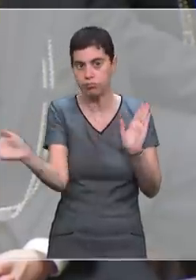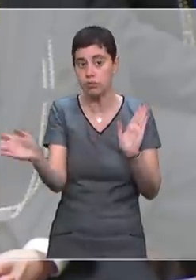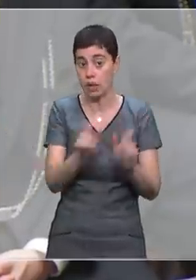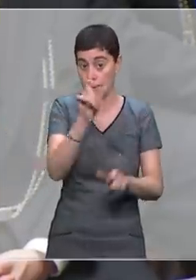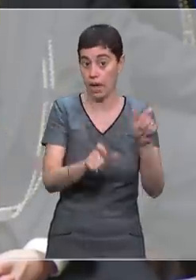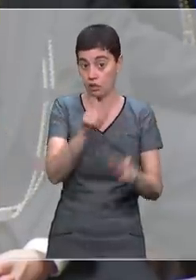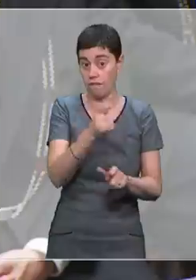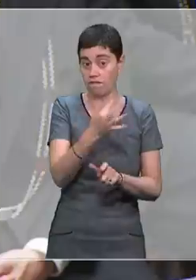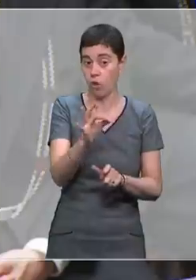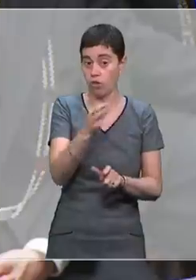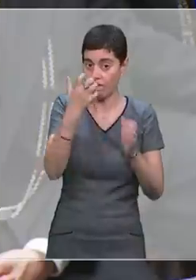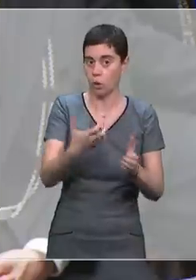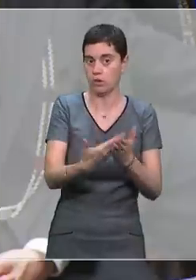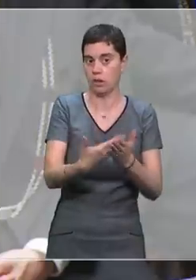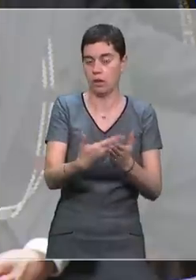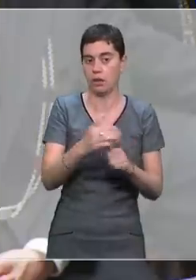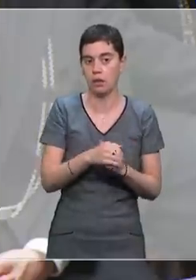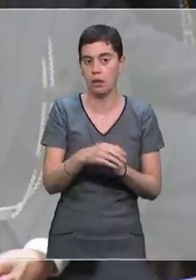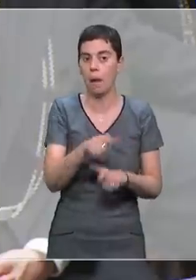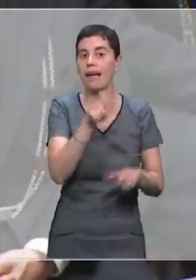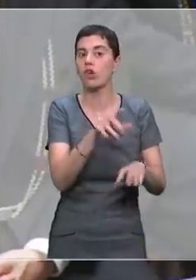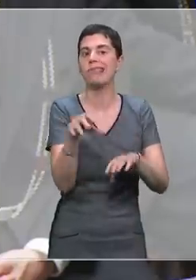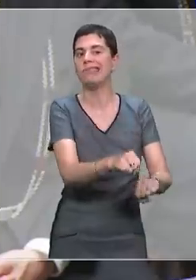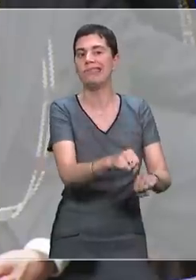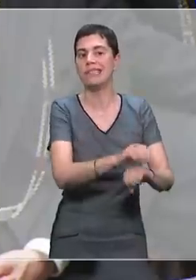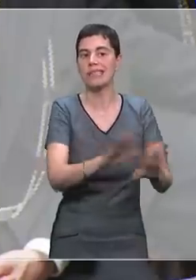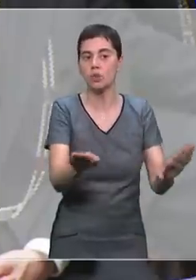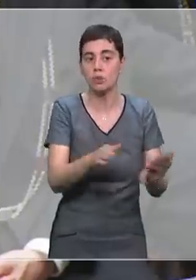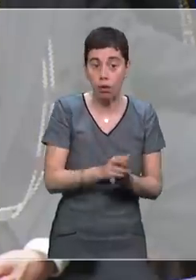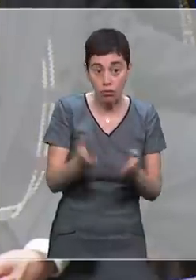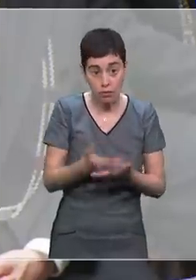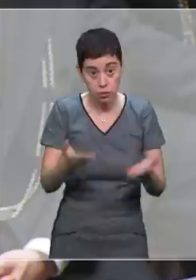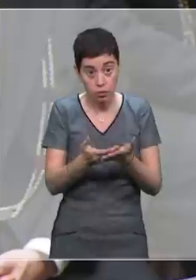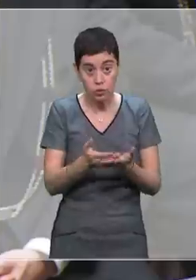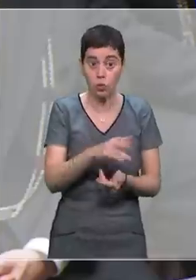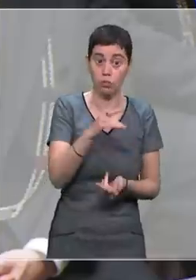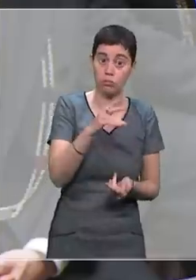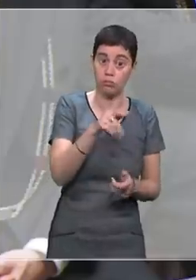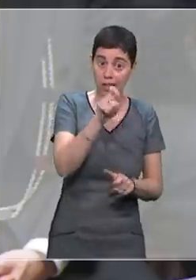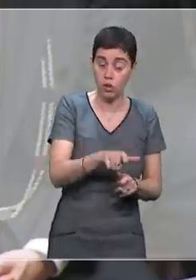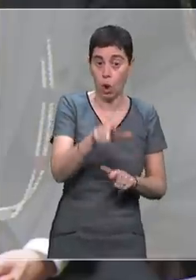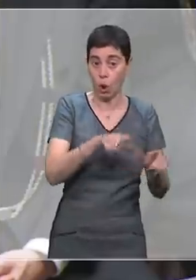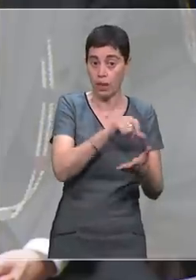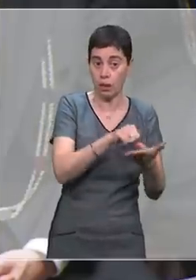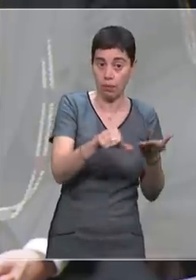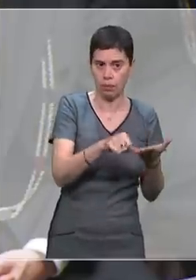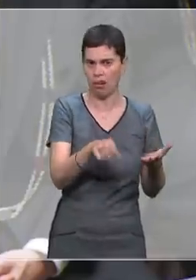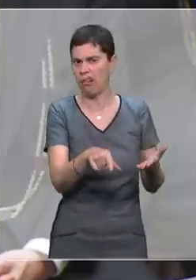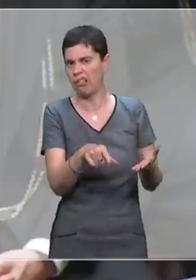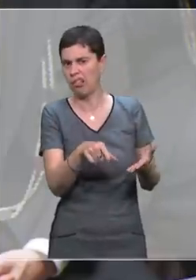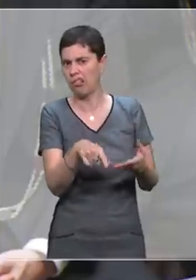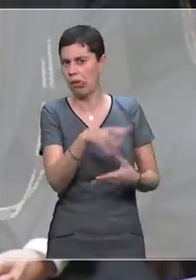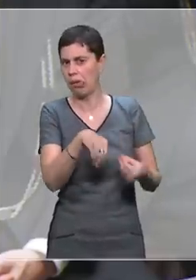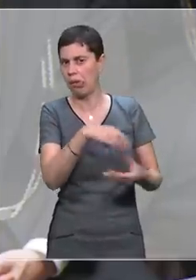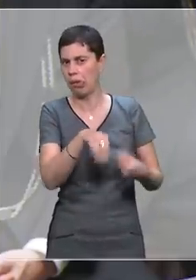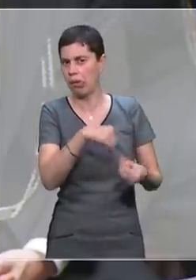attendent, va au-delà des squats pour traiter la situation des locataires et pour s'assurer que nous n'avons pas des locataires qui sont de mauvaise foi, qui abuseraient